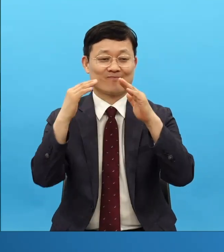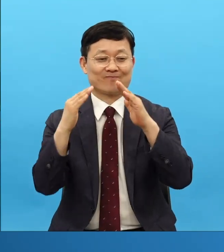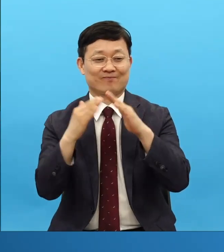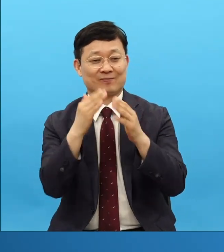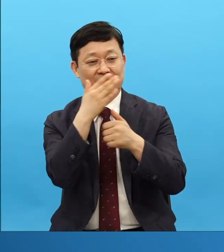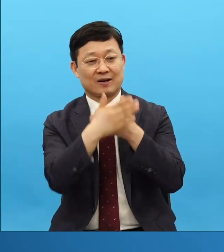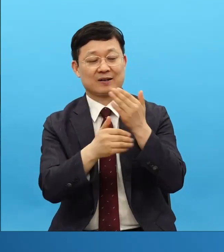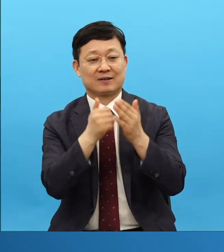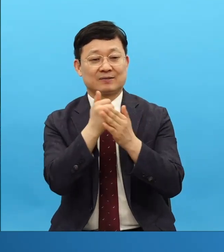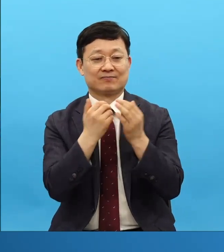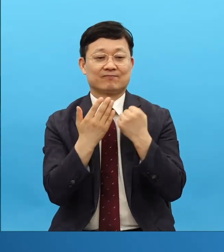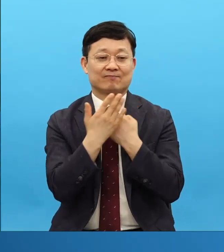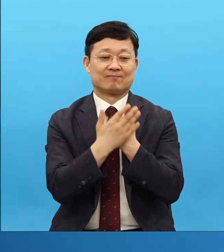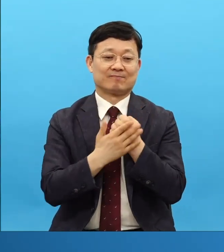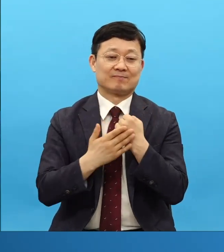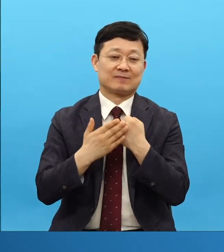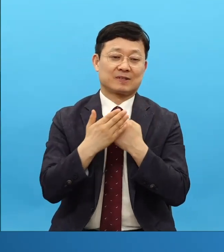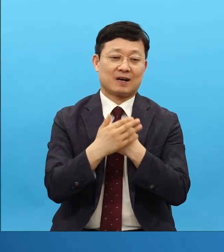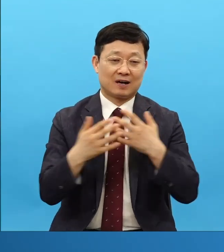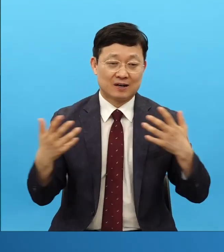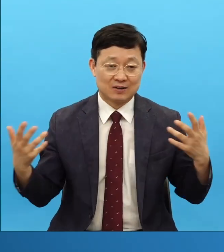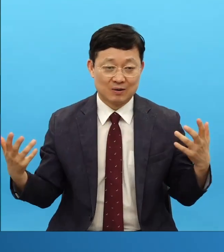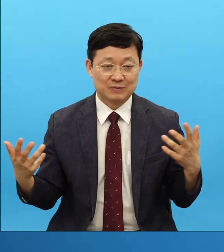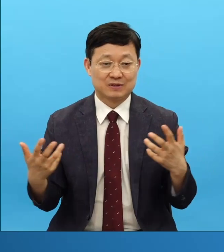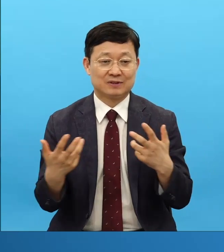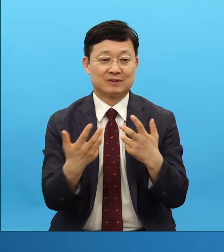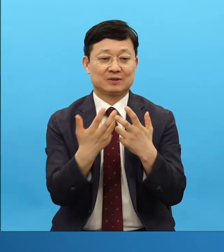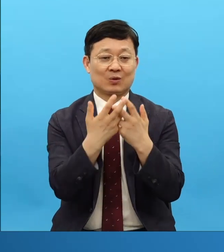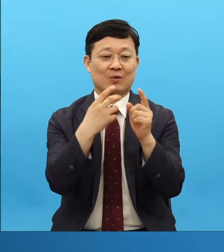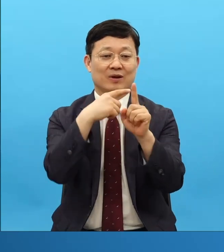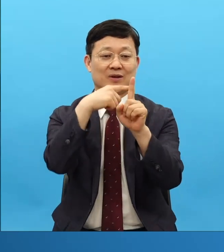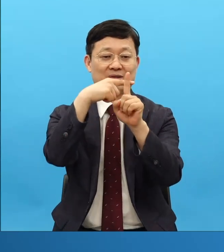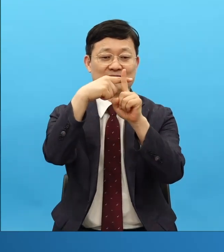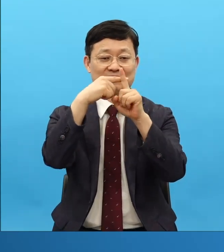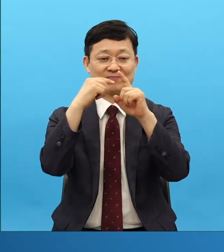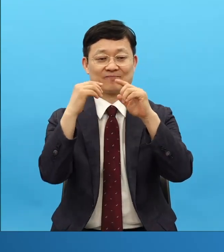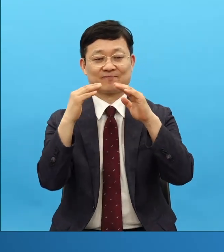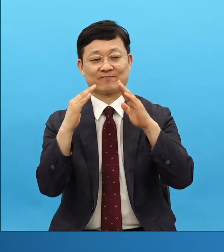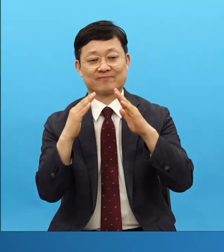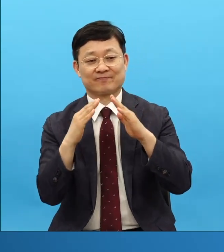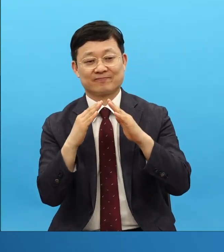교회, 하나님의 은혜가 넘치는 교회.